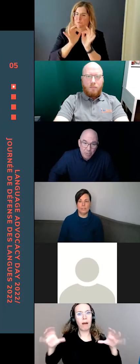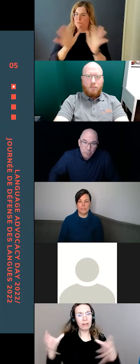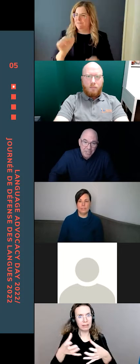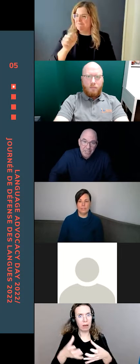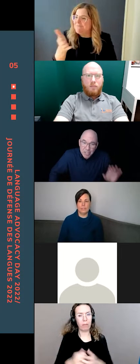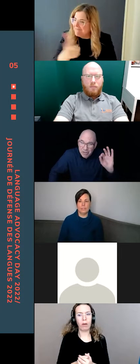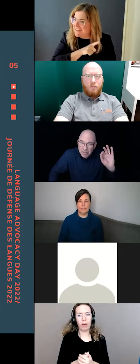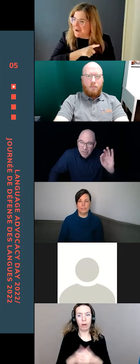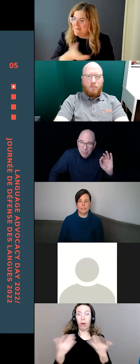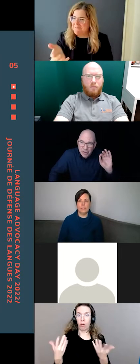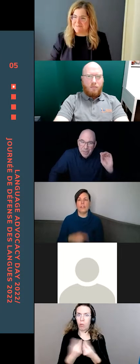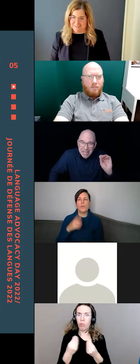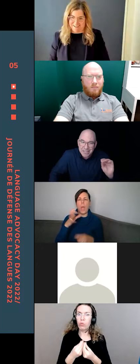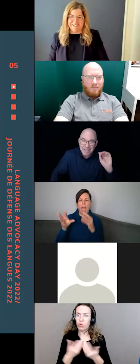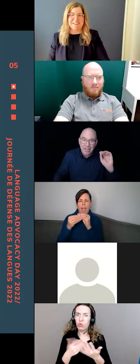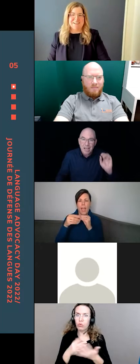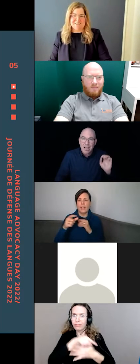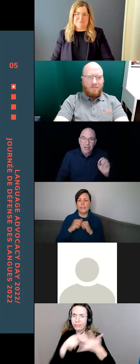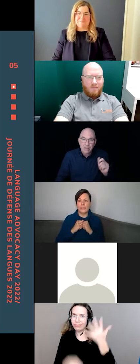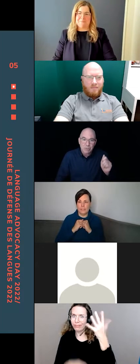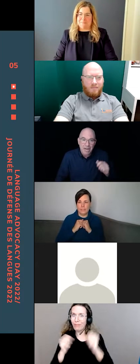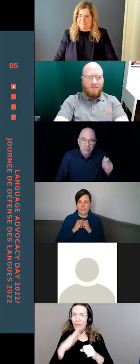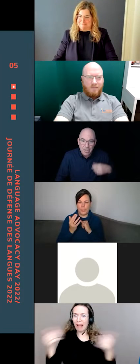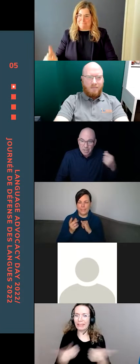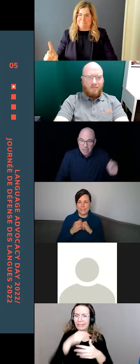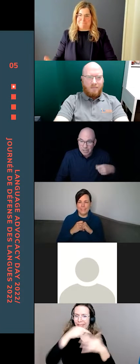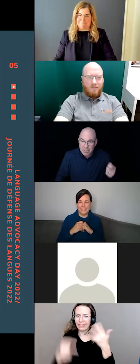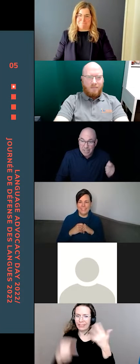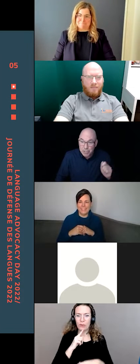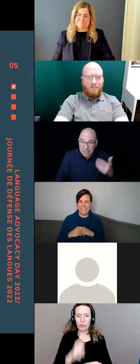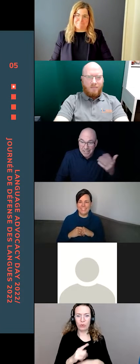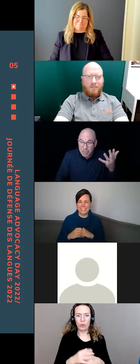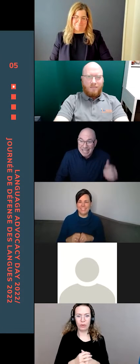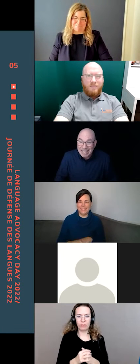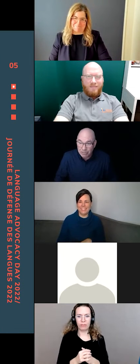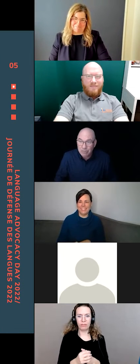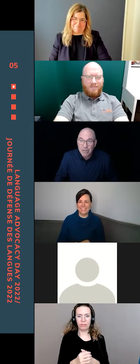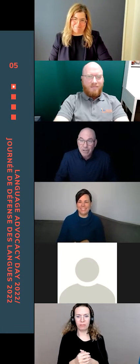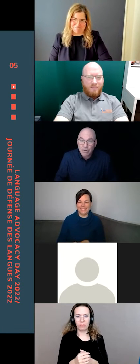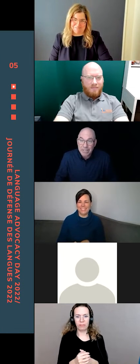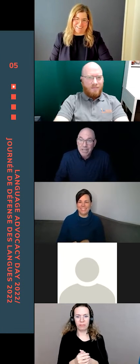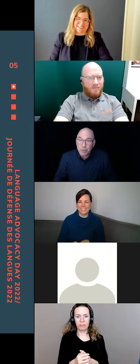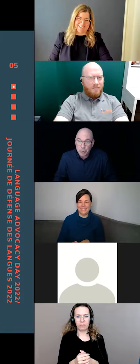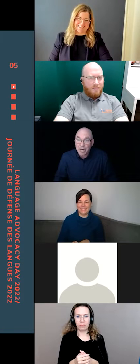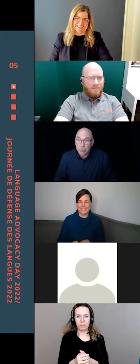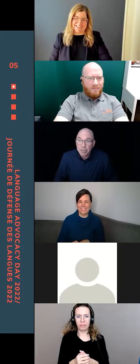travaille comme une équipe. Donc, il y a beaucoup de choses qu'on peut dire à ce sujet,